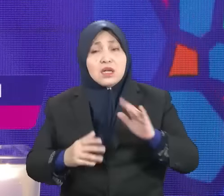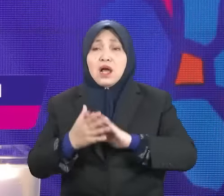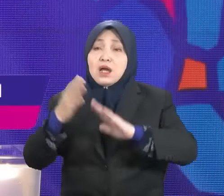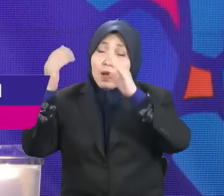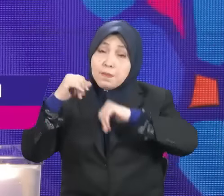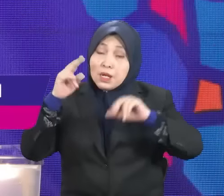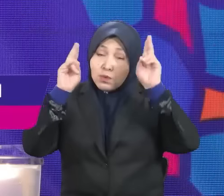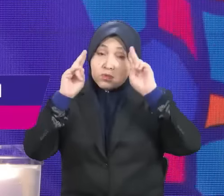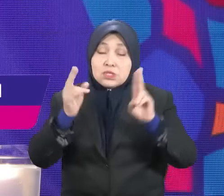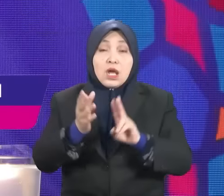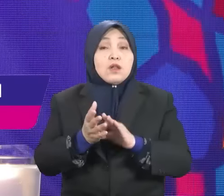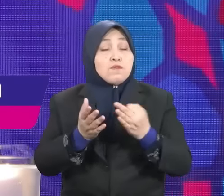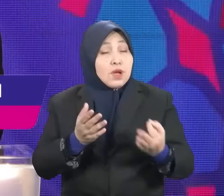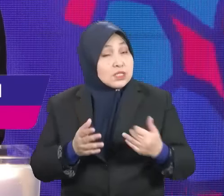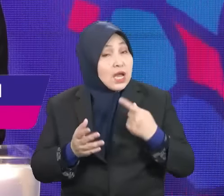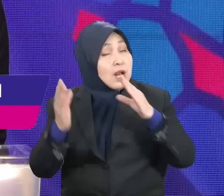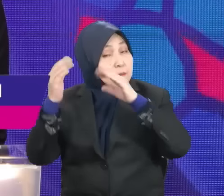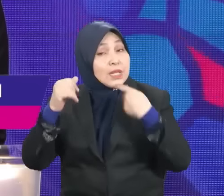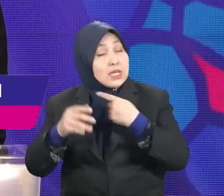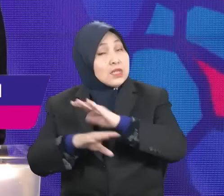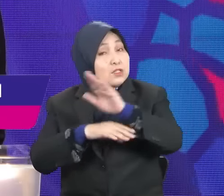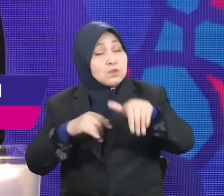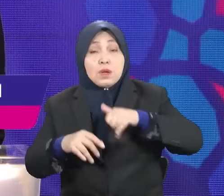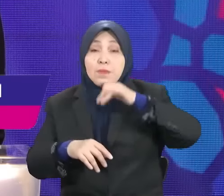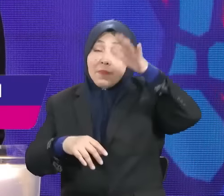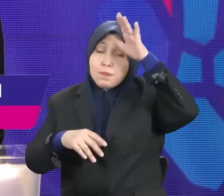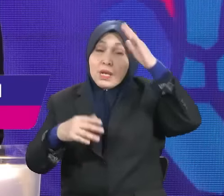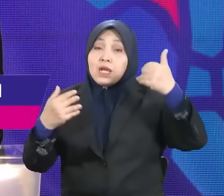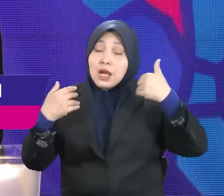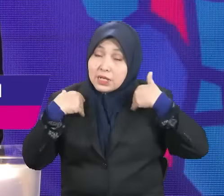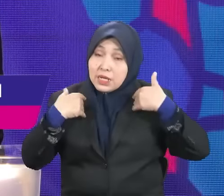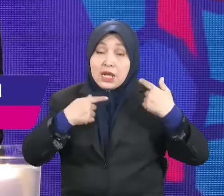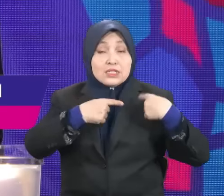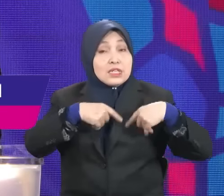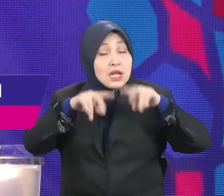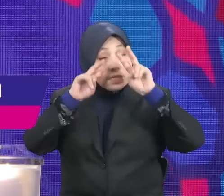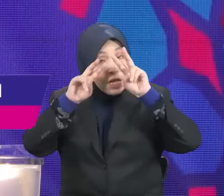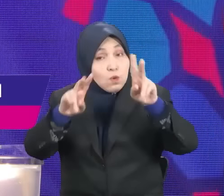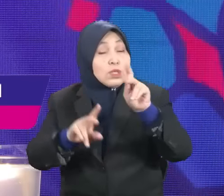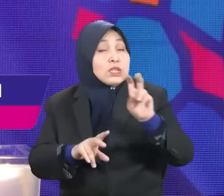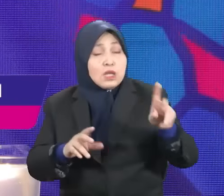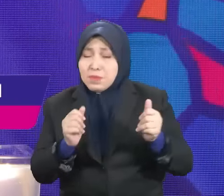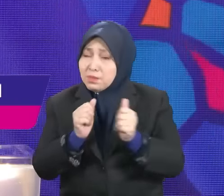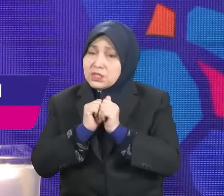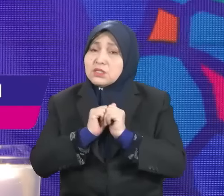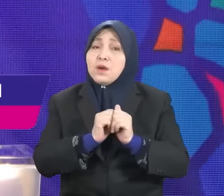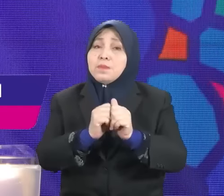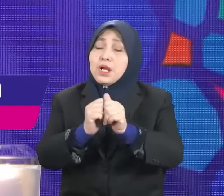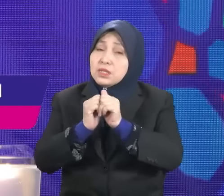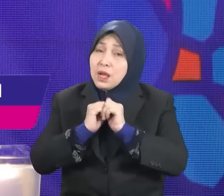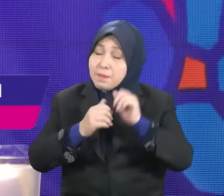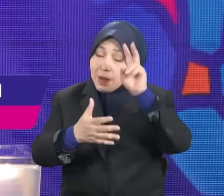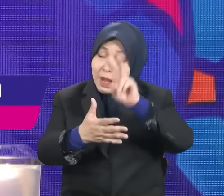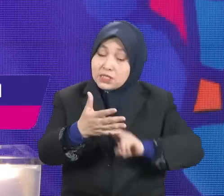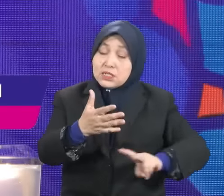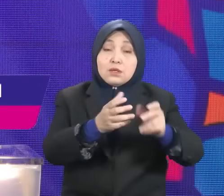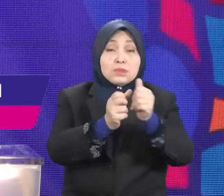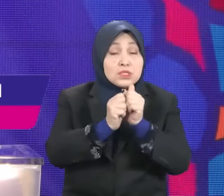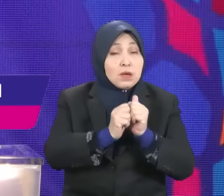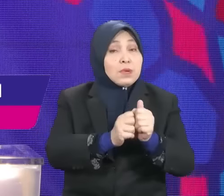Harapan Kita semua ibu ayah ayah yang berada yang sedang menuntut di kaca TV turuk sama baca sama-sama